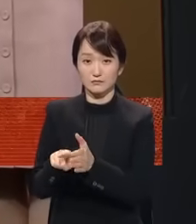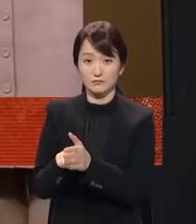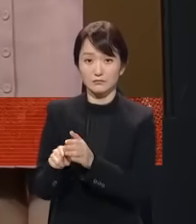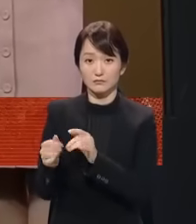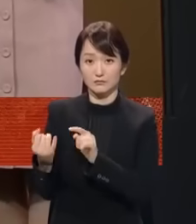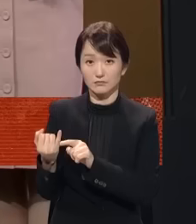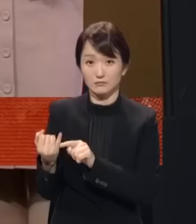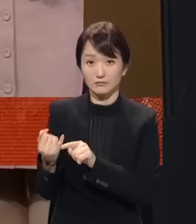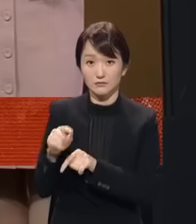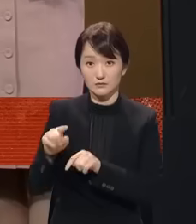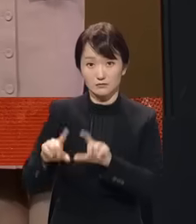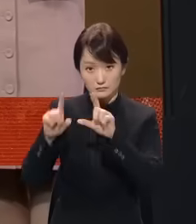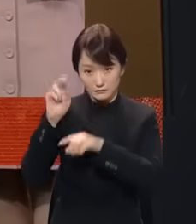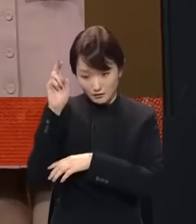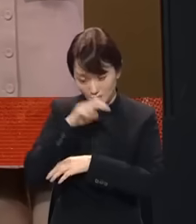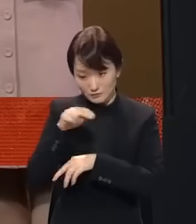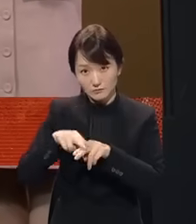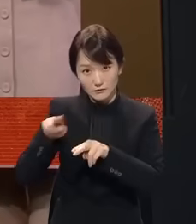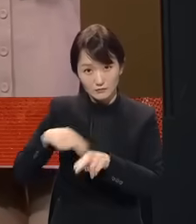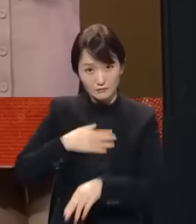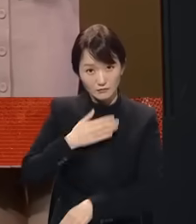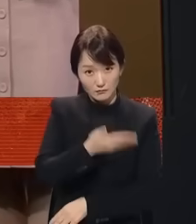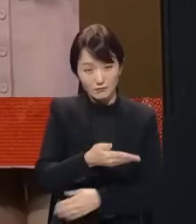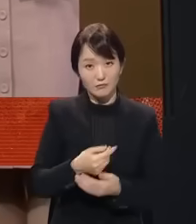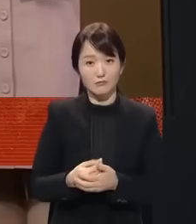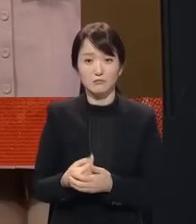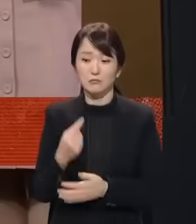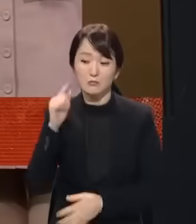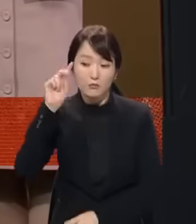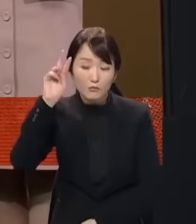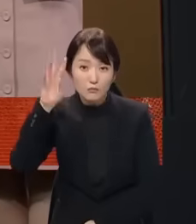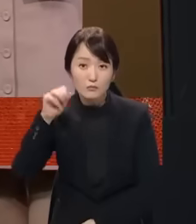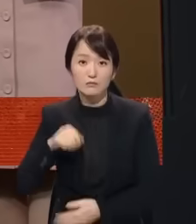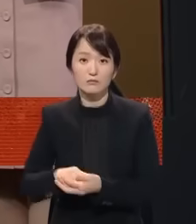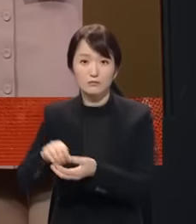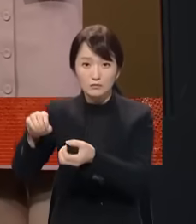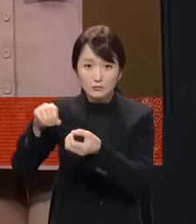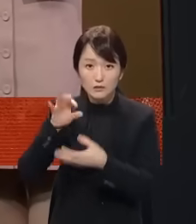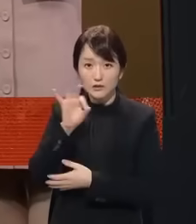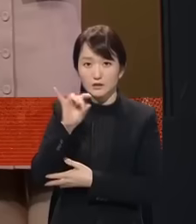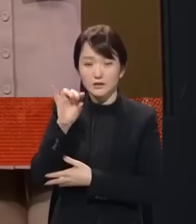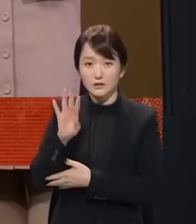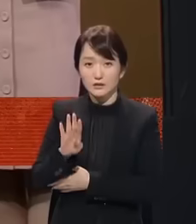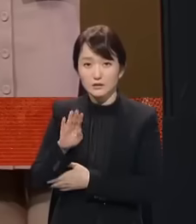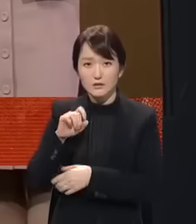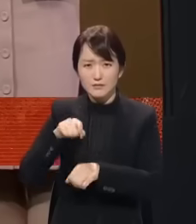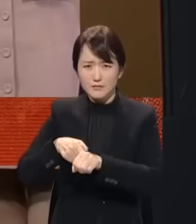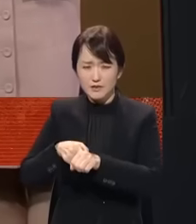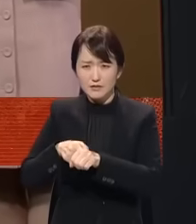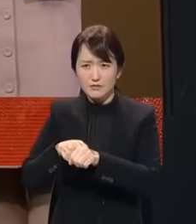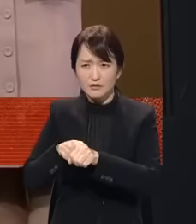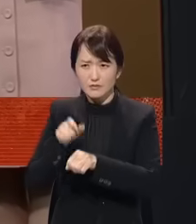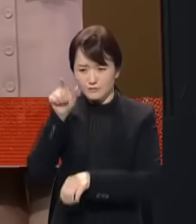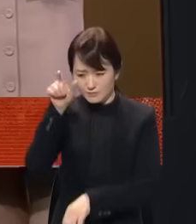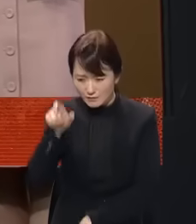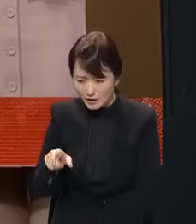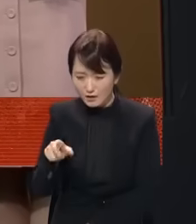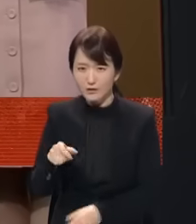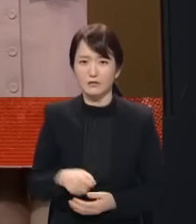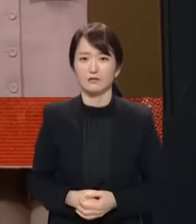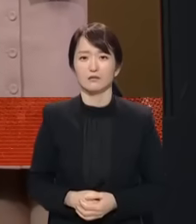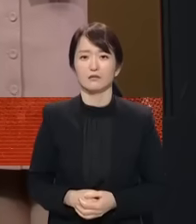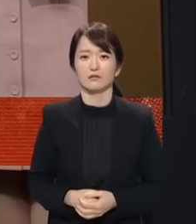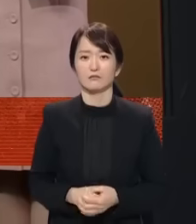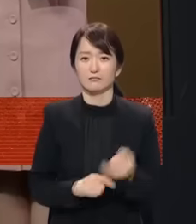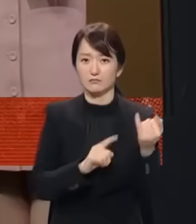당일 아침에 퇴사 통보를 하고 얼마 뒤에는 배달앱에서 별점 테러까지 당한 건데요. 그런데 여성, 이